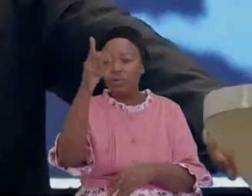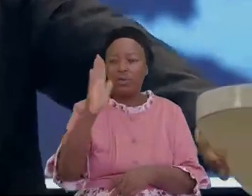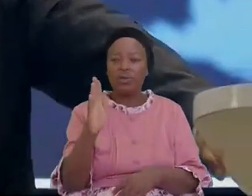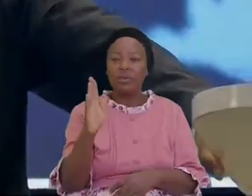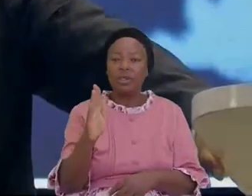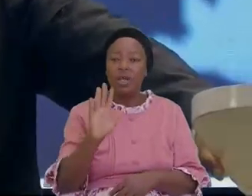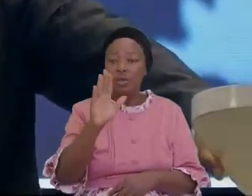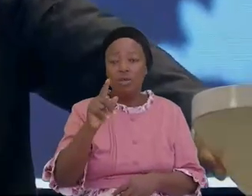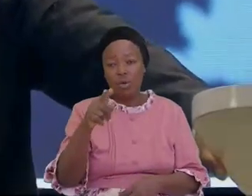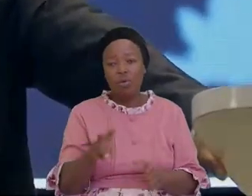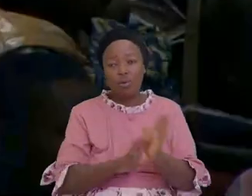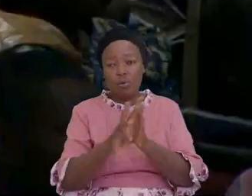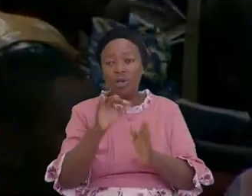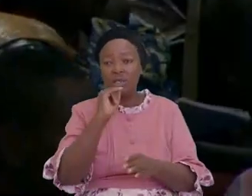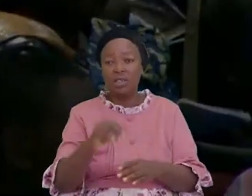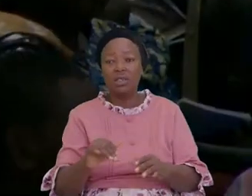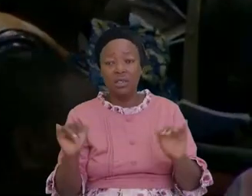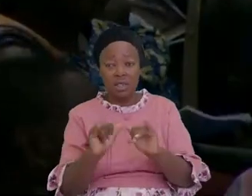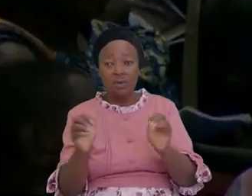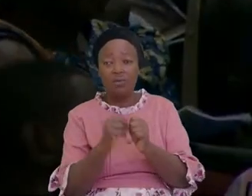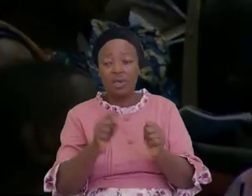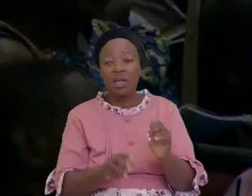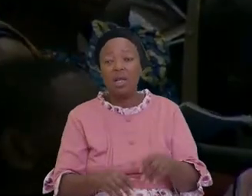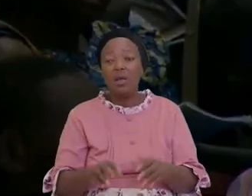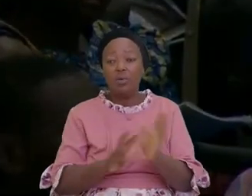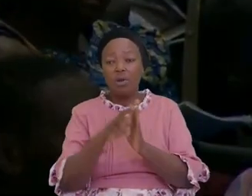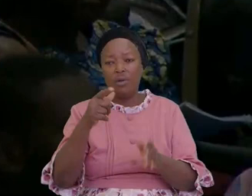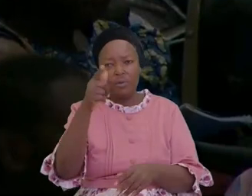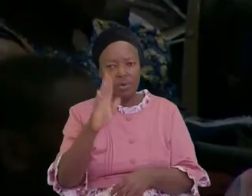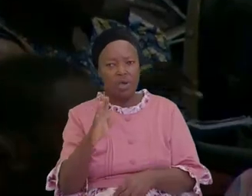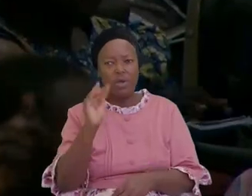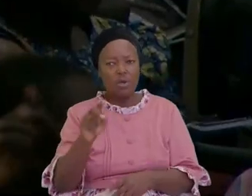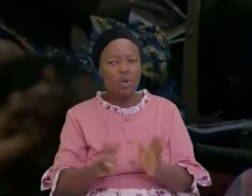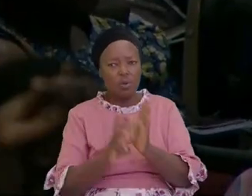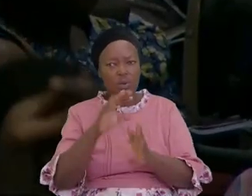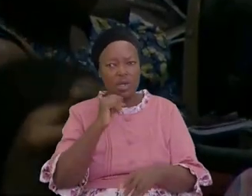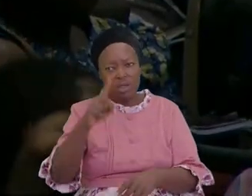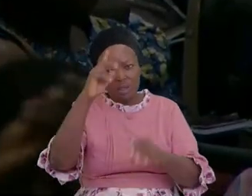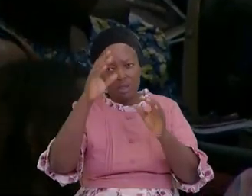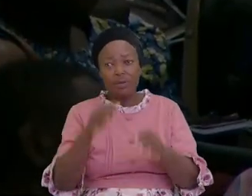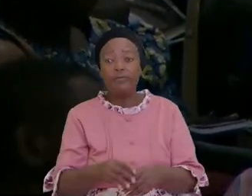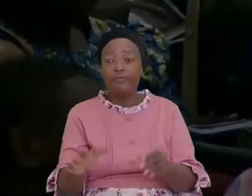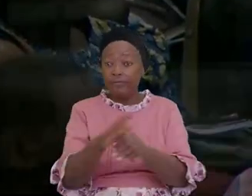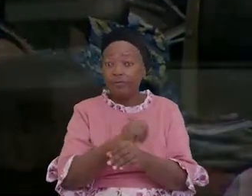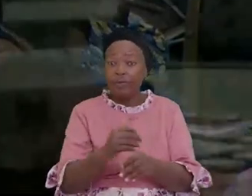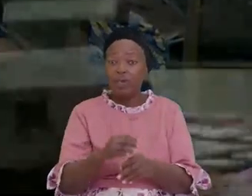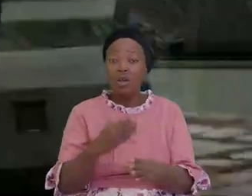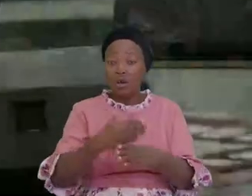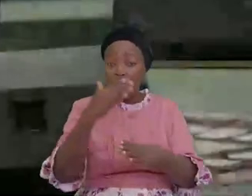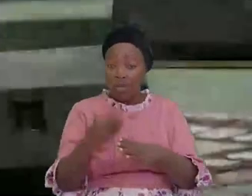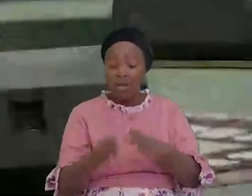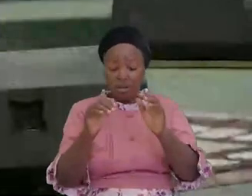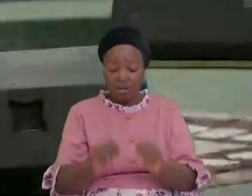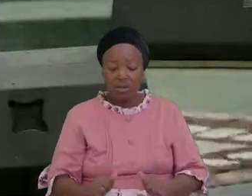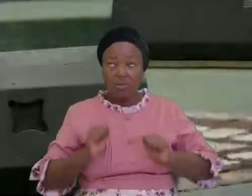Dieu. Ta volonté est conforme à la volonté de Dieu. Ta volonté est totalement,